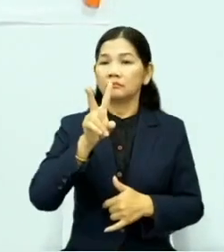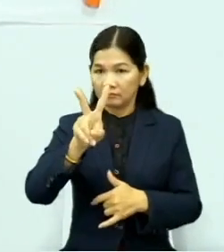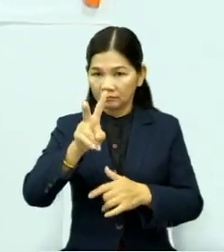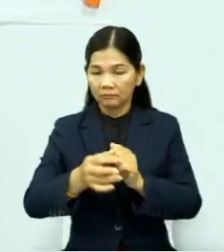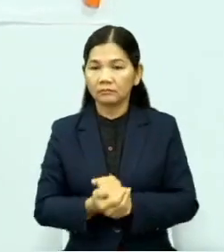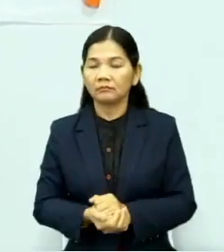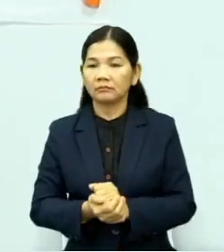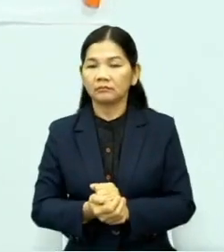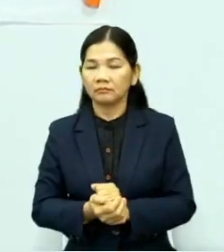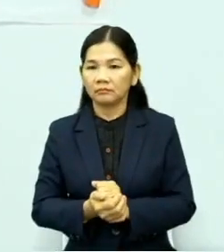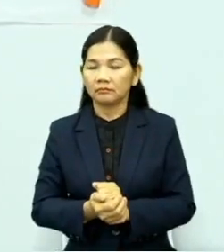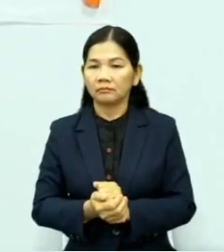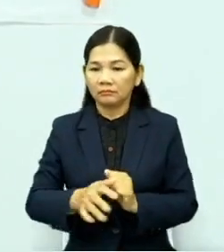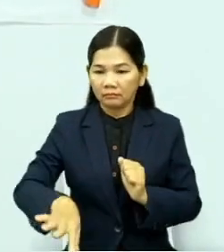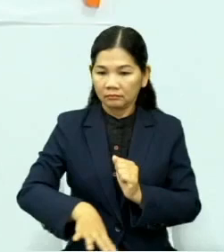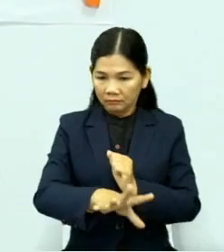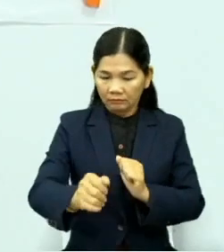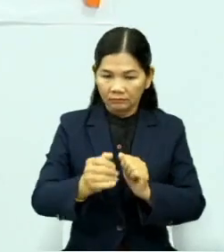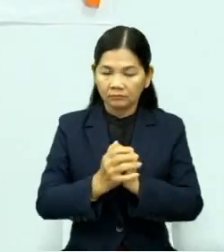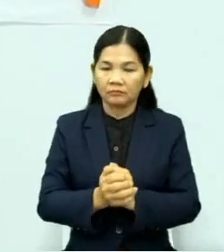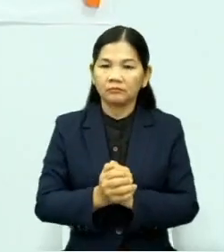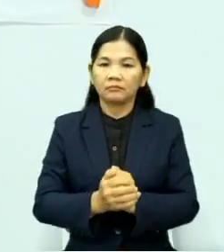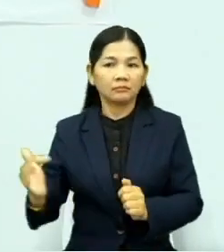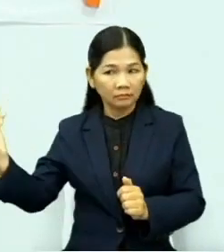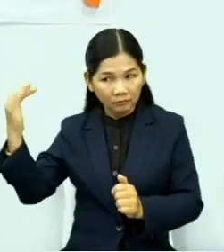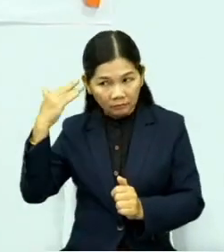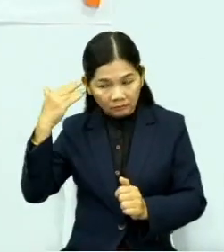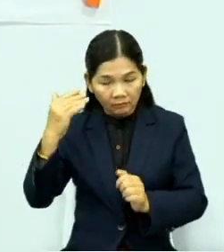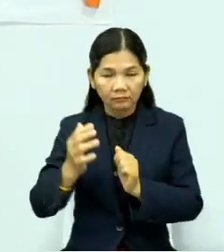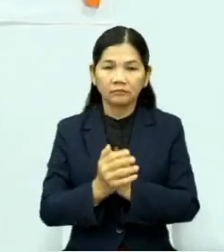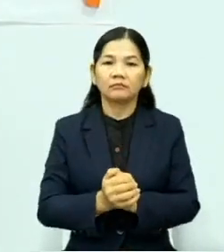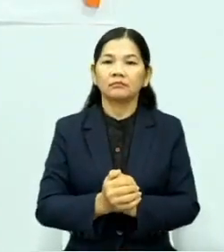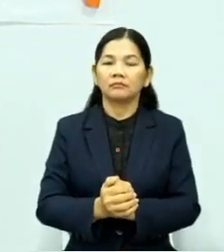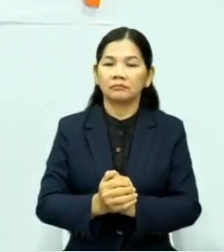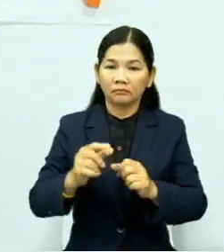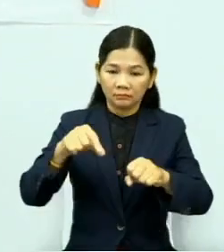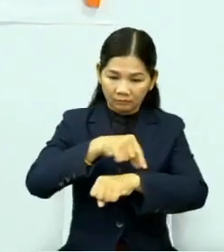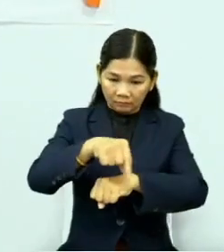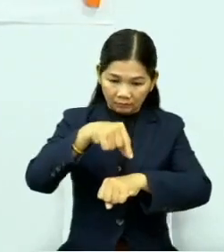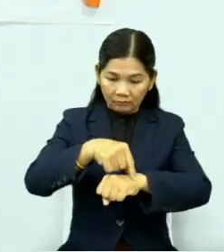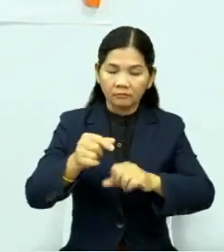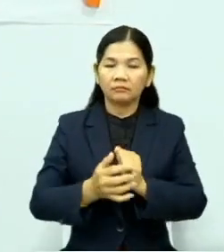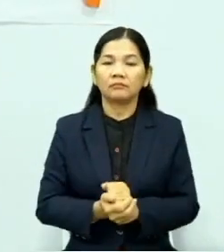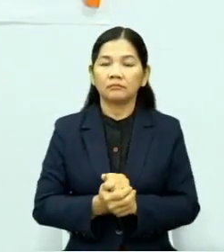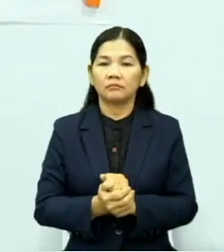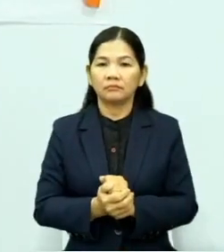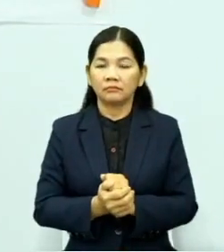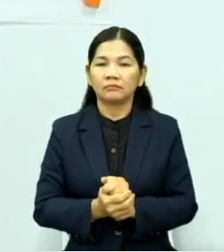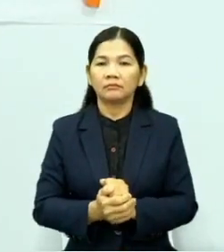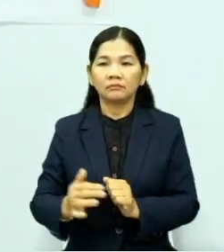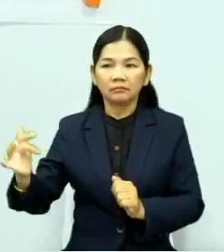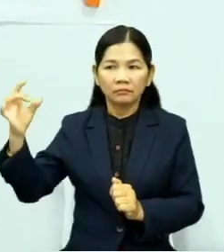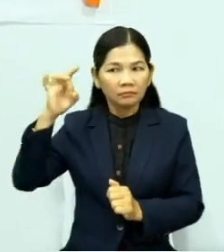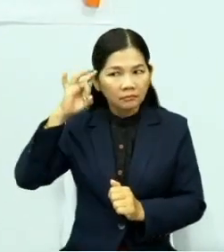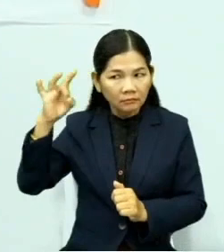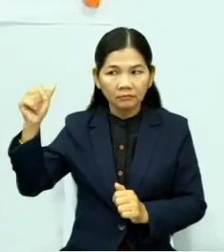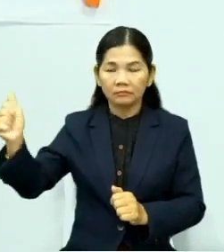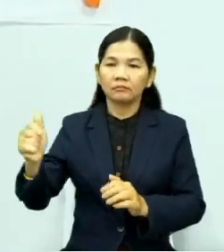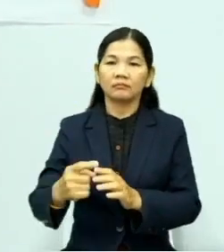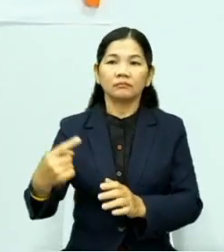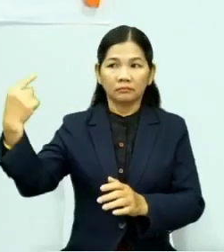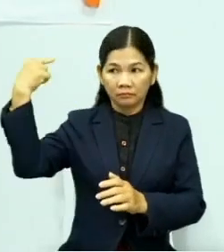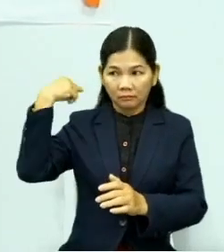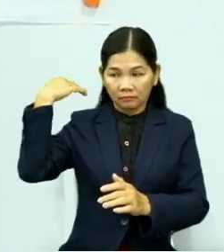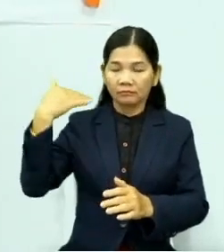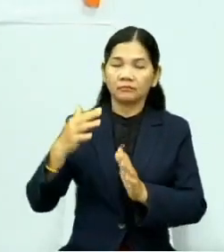á chà miền bị khmái miền bị sầm niếng miền bị ca chà chầm này chùa khăn ý miền bị bì rúa dù lốn nâng